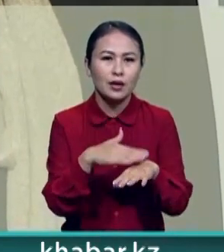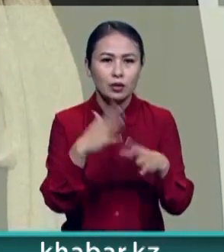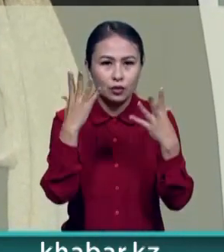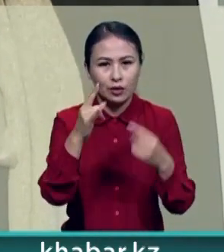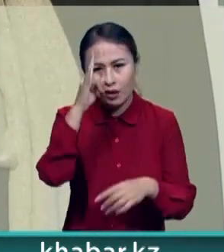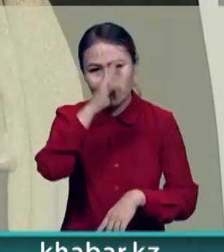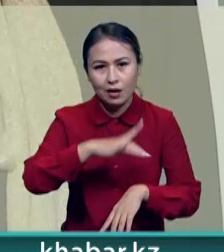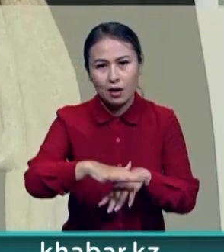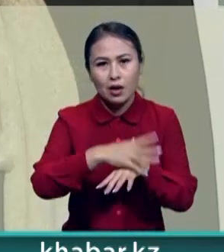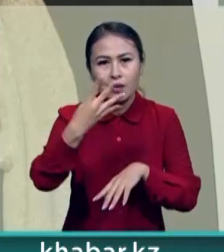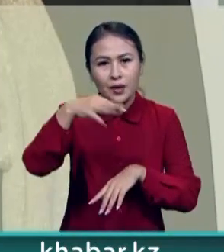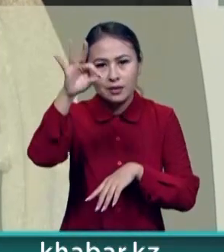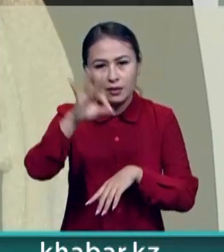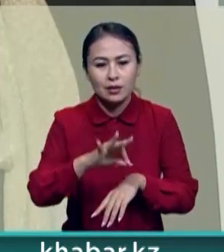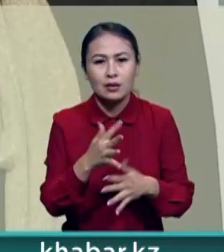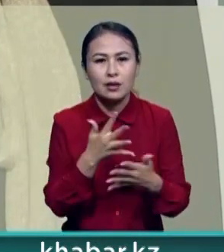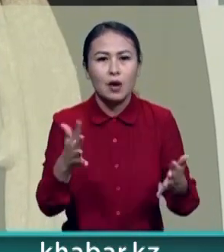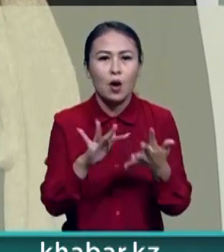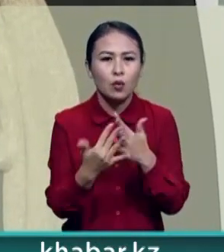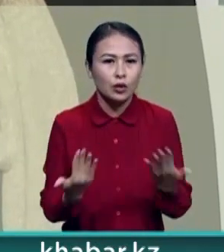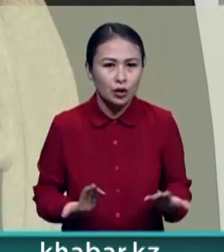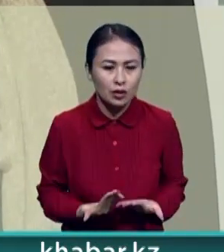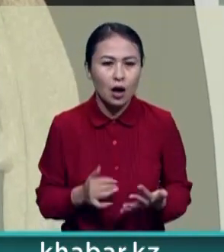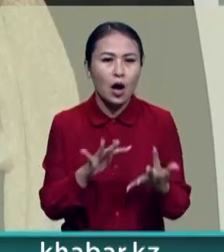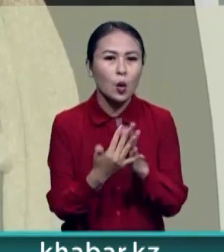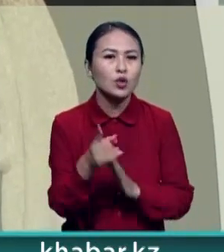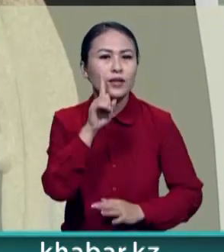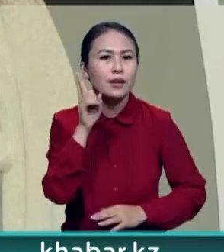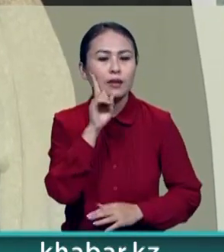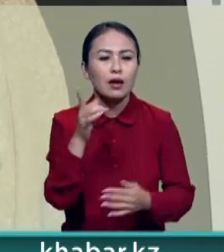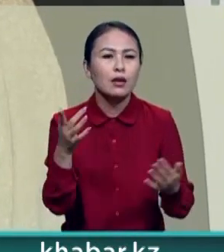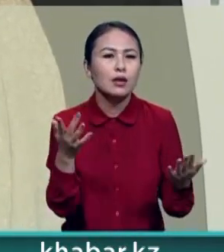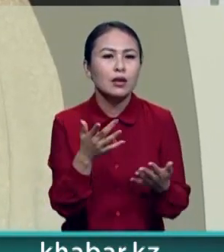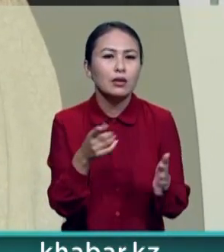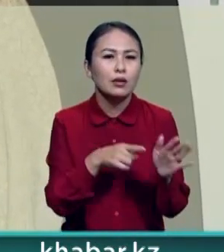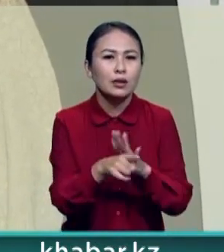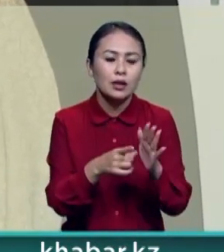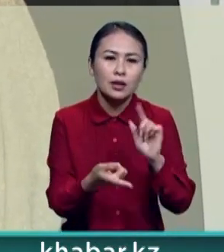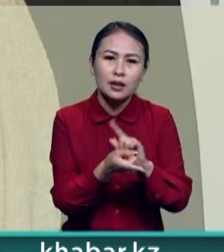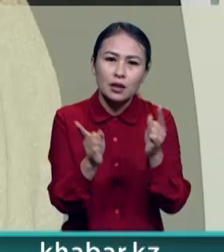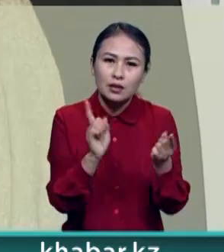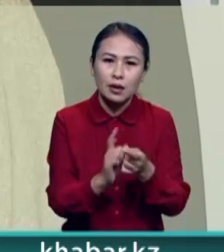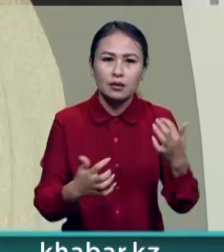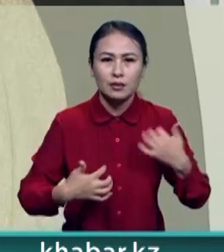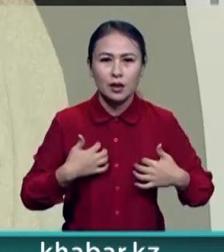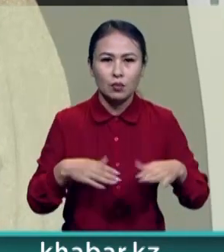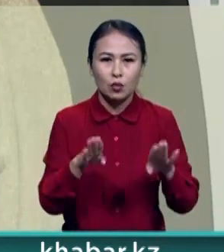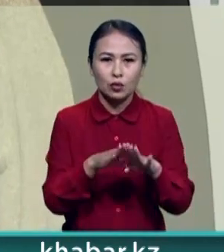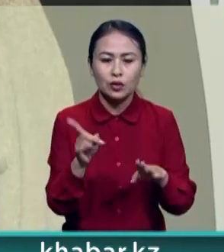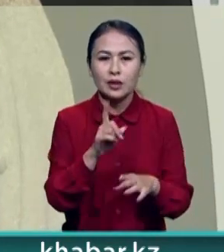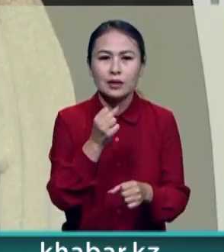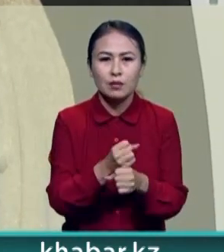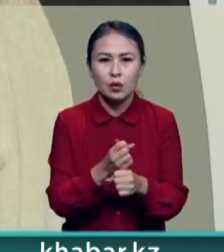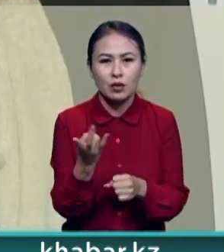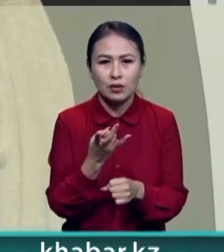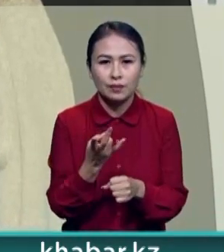Жалпы Қазақстан халқының 40%-тен астамы ауылда тұрады. Ауыл жастардың қашатын емес, керісінше асығатын мекені болу үшін